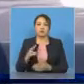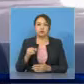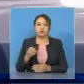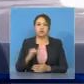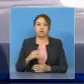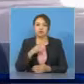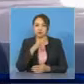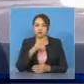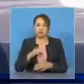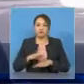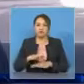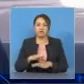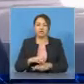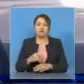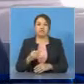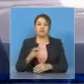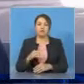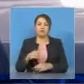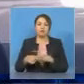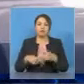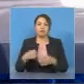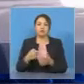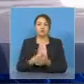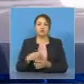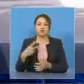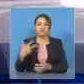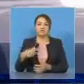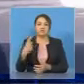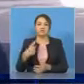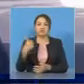Срок проведения налоговой амнистии продлится до 31 декабря 2020 года.